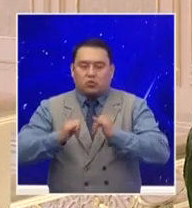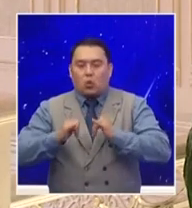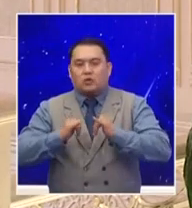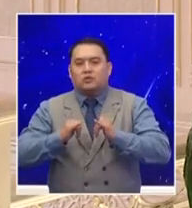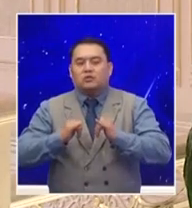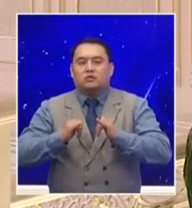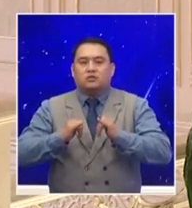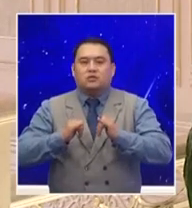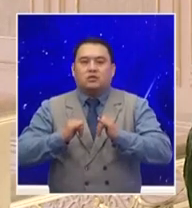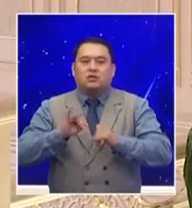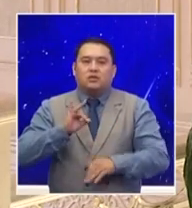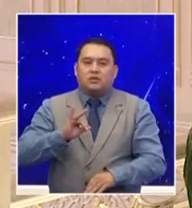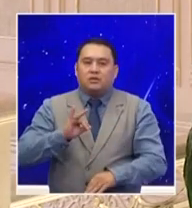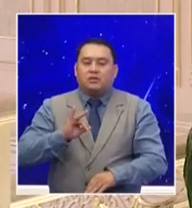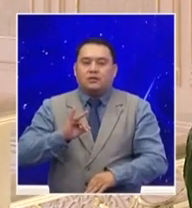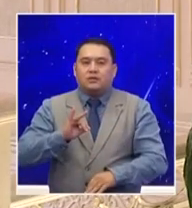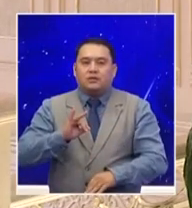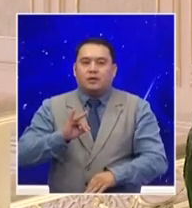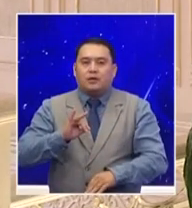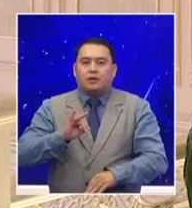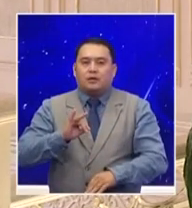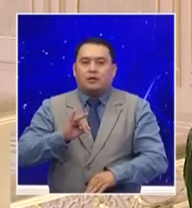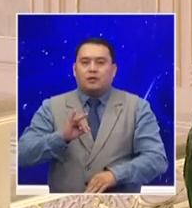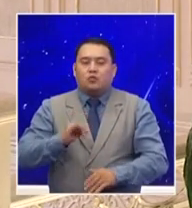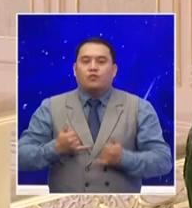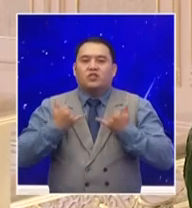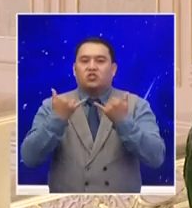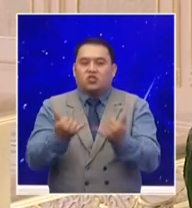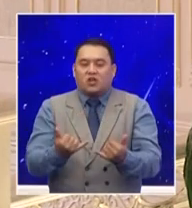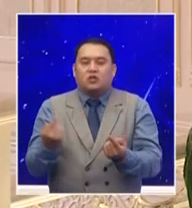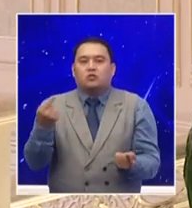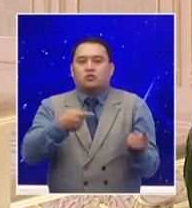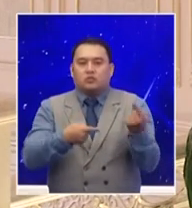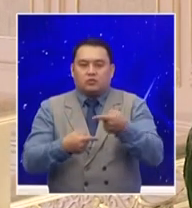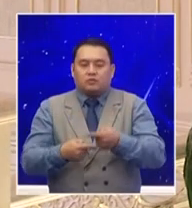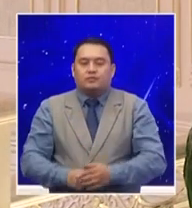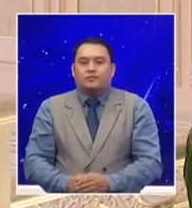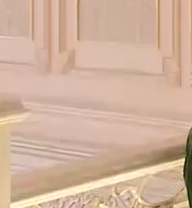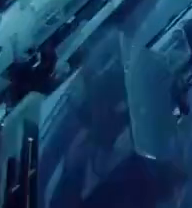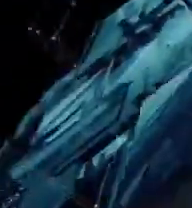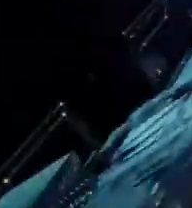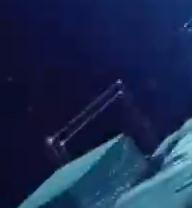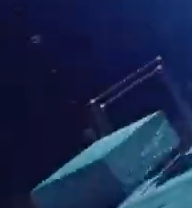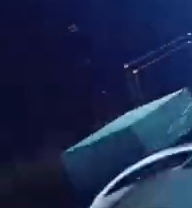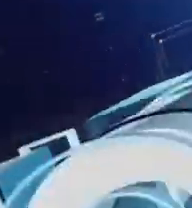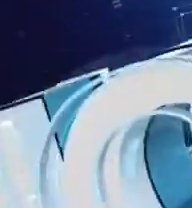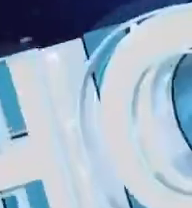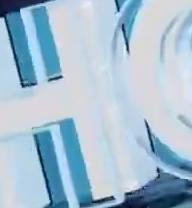такое взаимоотношение, на братскую любовь даже, можно так сказать.